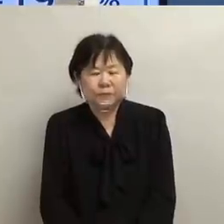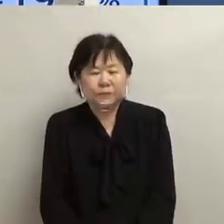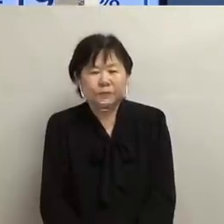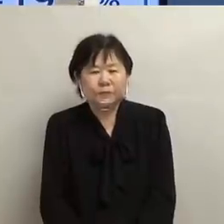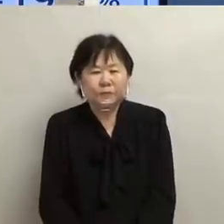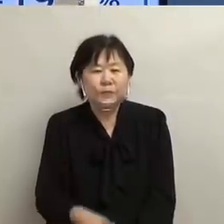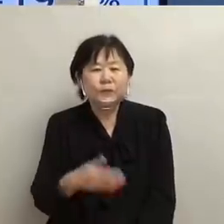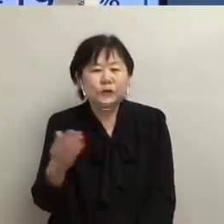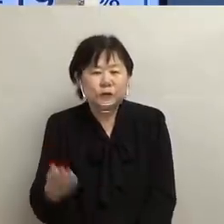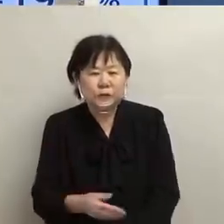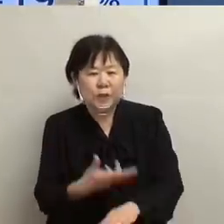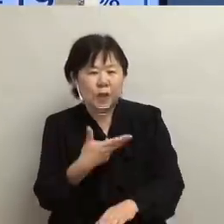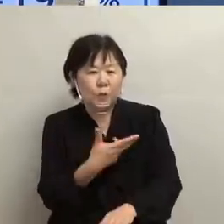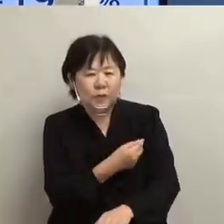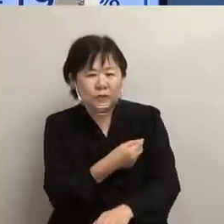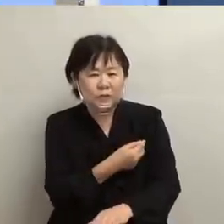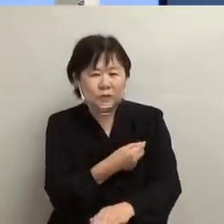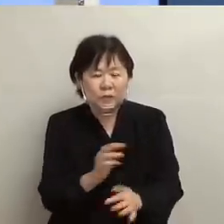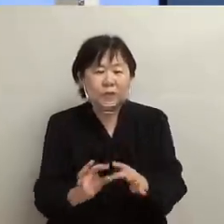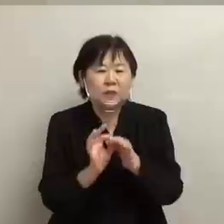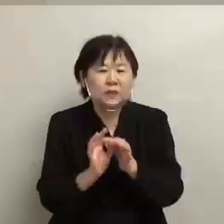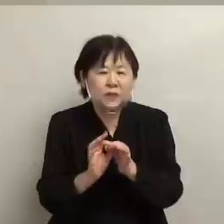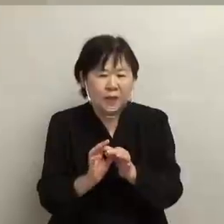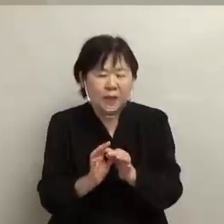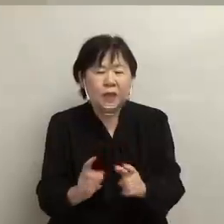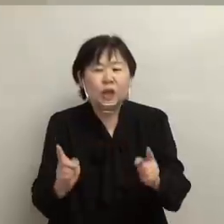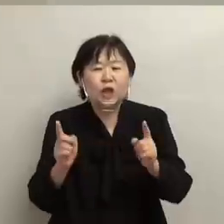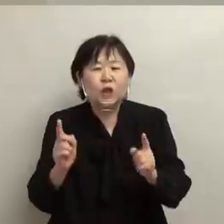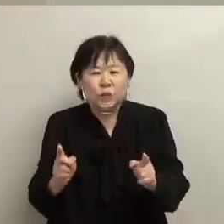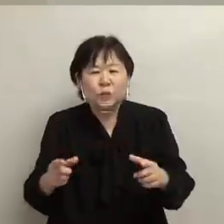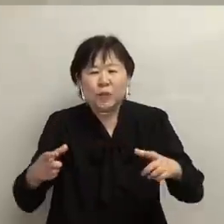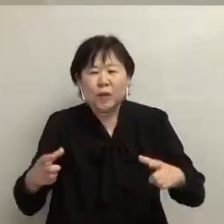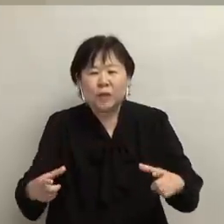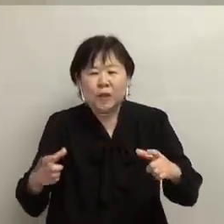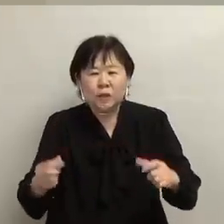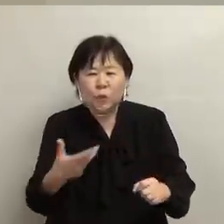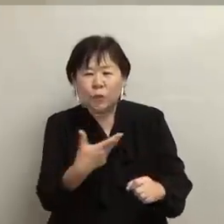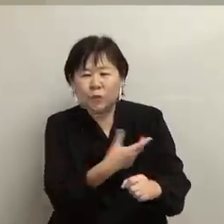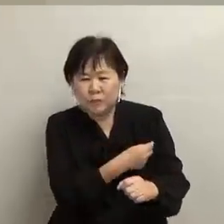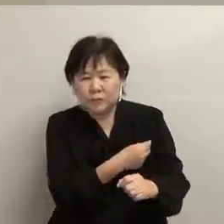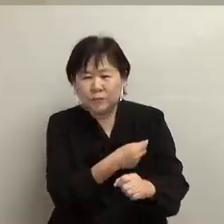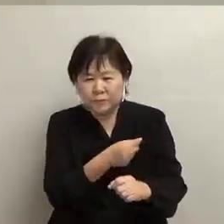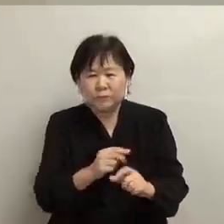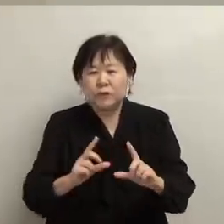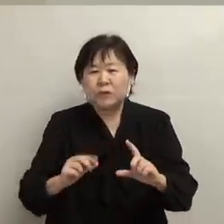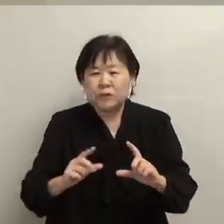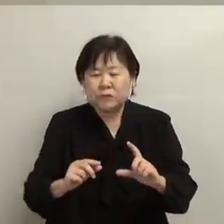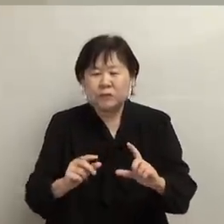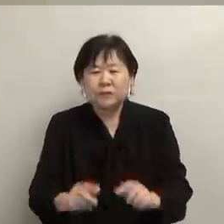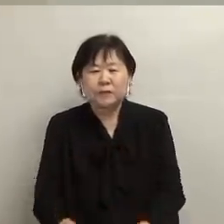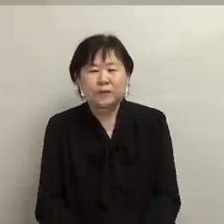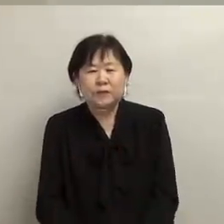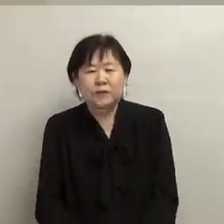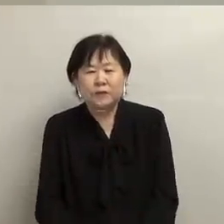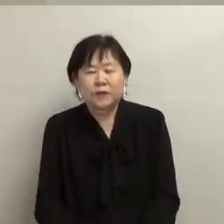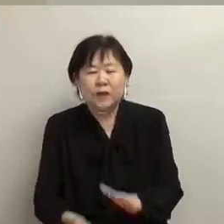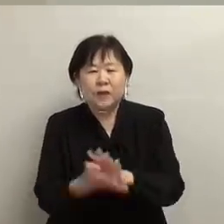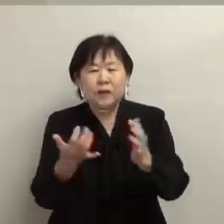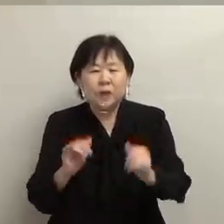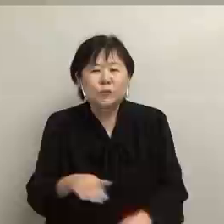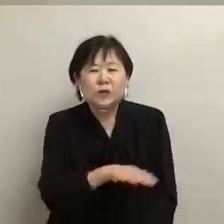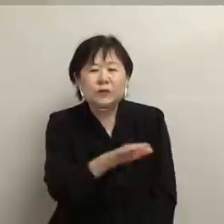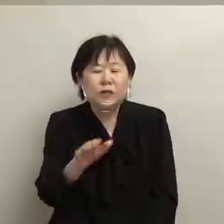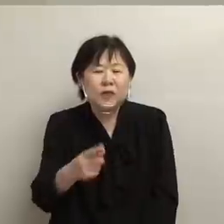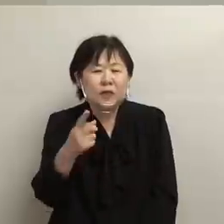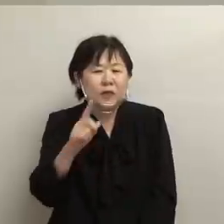状況をご報告いたします大同ご覧ください県全体のワクチン接種率です昨日時点で県民全体に占める